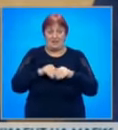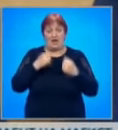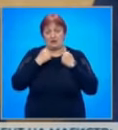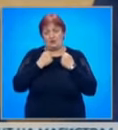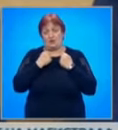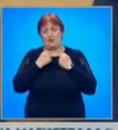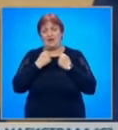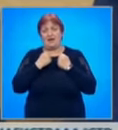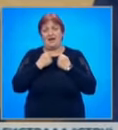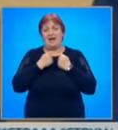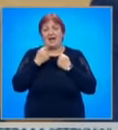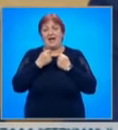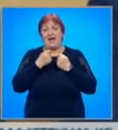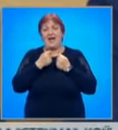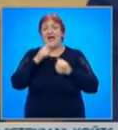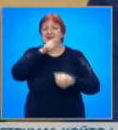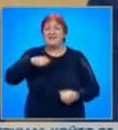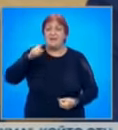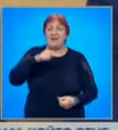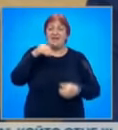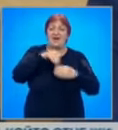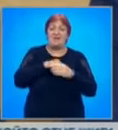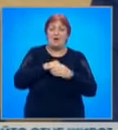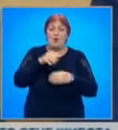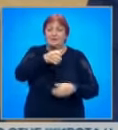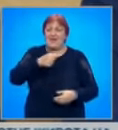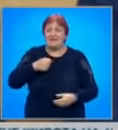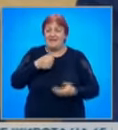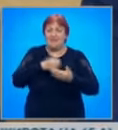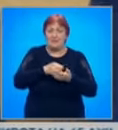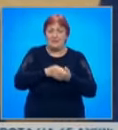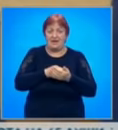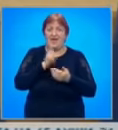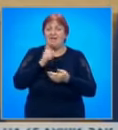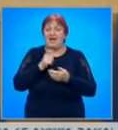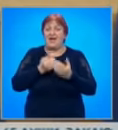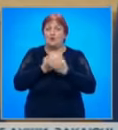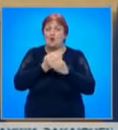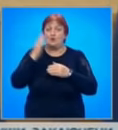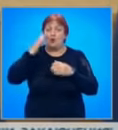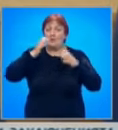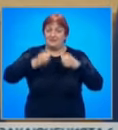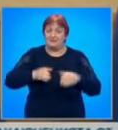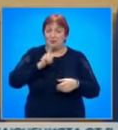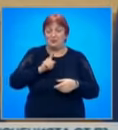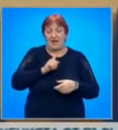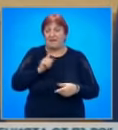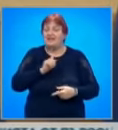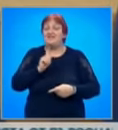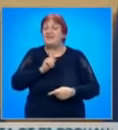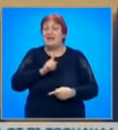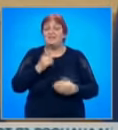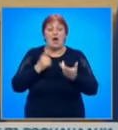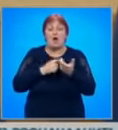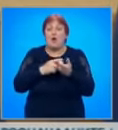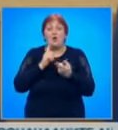и здраве, е мораториум веднага върху тегленето на дълг. Нека новото правителство си прецени, трябва ли му, не трябва ли му, колко му